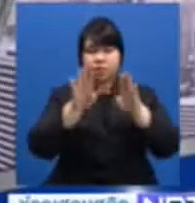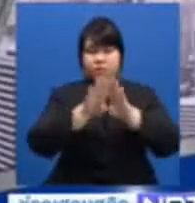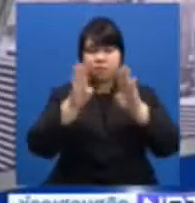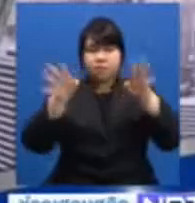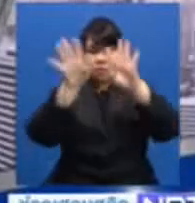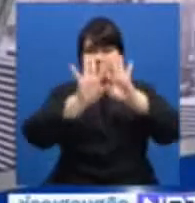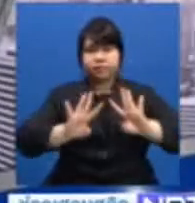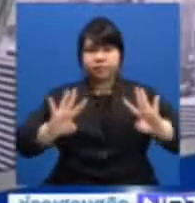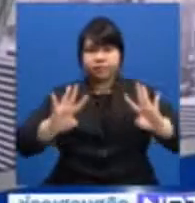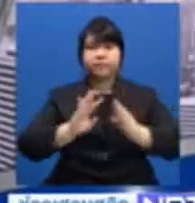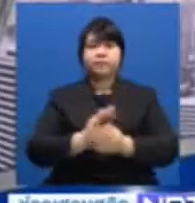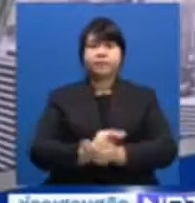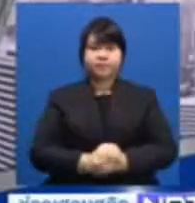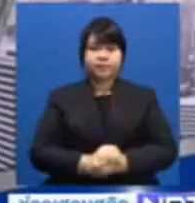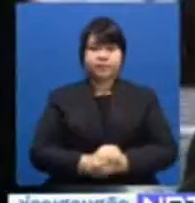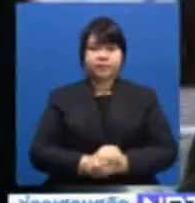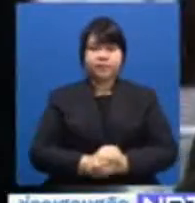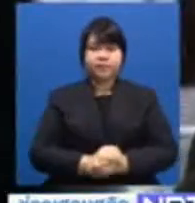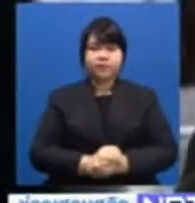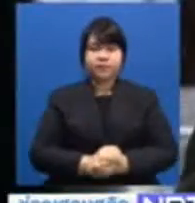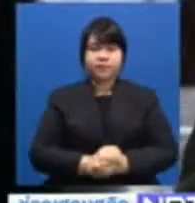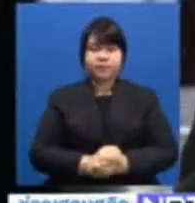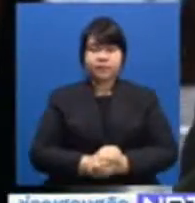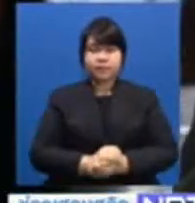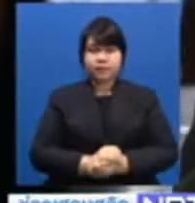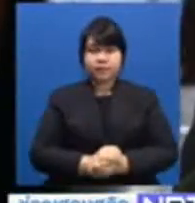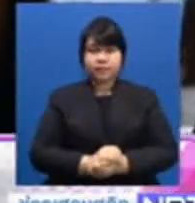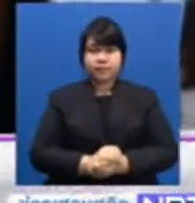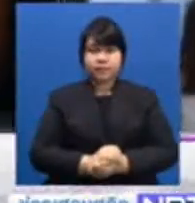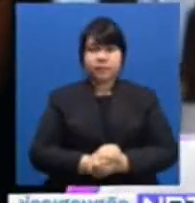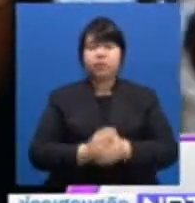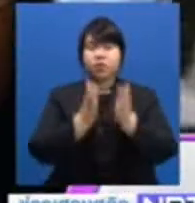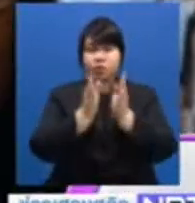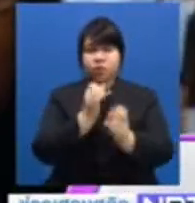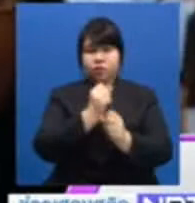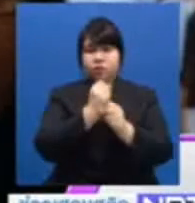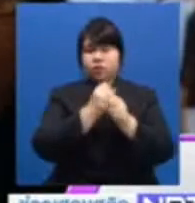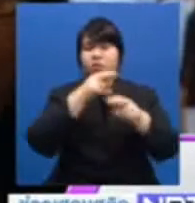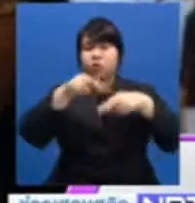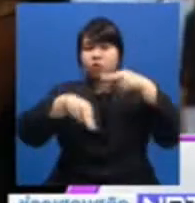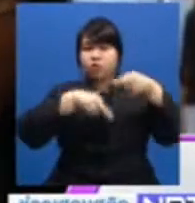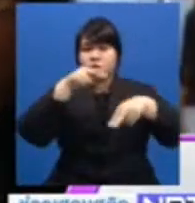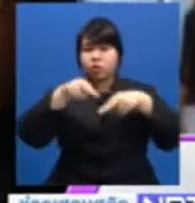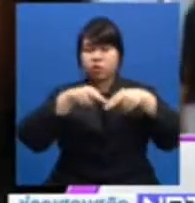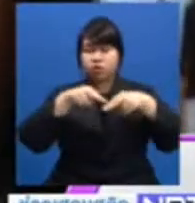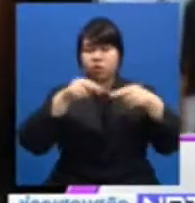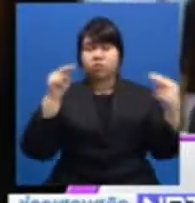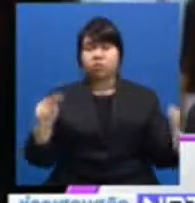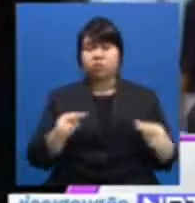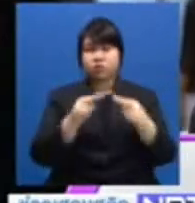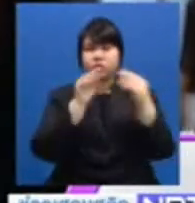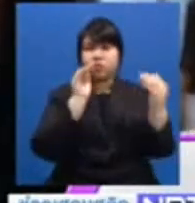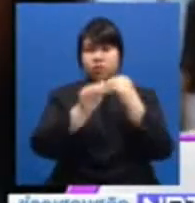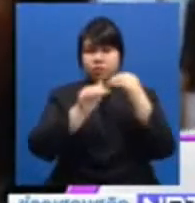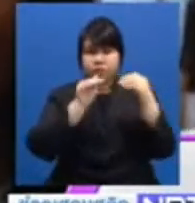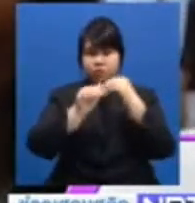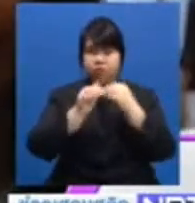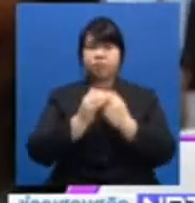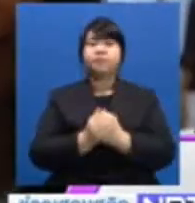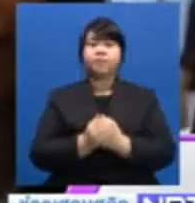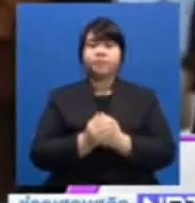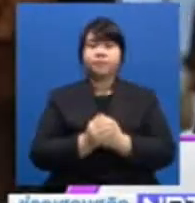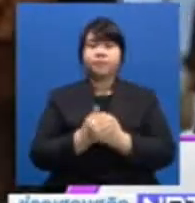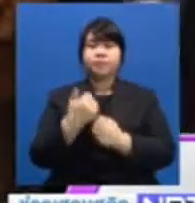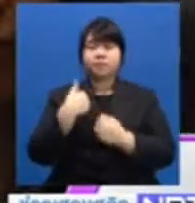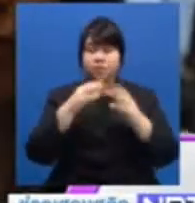ประชาคมเศรษฐกิจอาเซียนค่ะนายสรศักดิ์แสนสมบัติผู้ตรวจราชการกระทรวงคมนาคมซึ่งเป็นประธานเปิดการประชุม